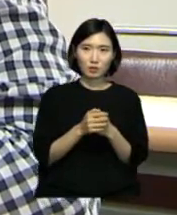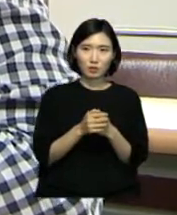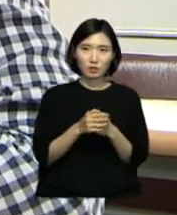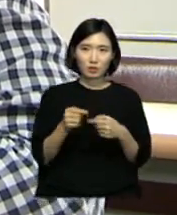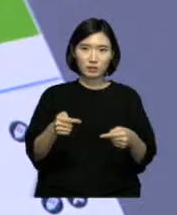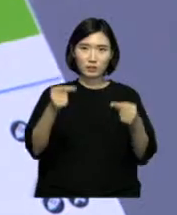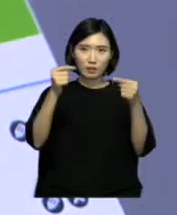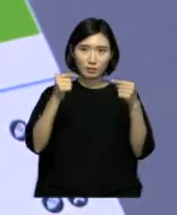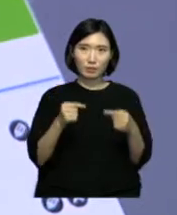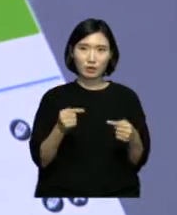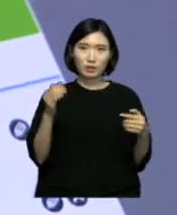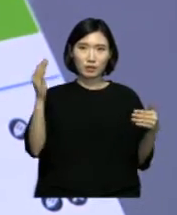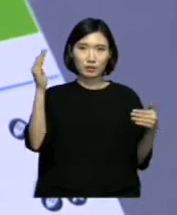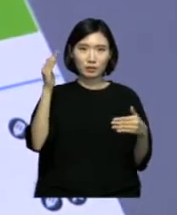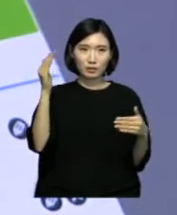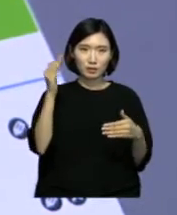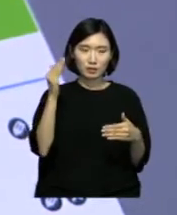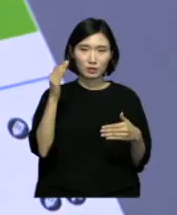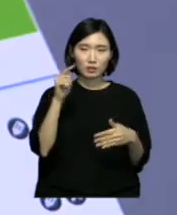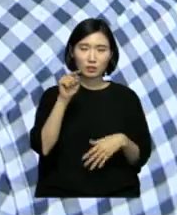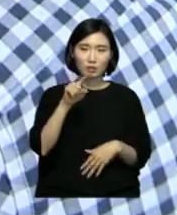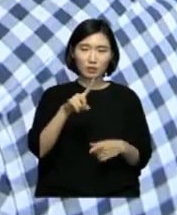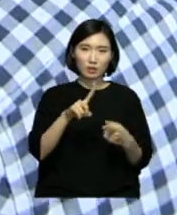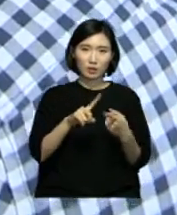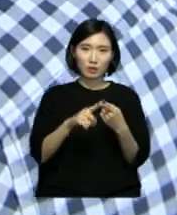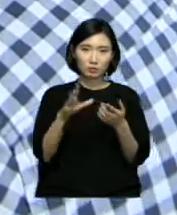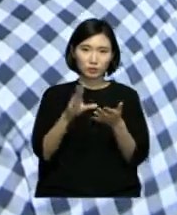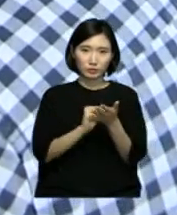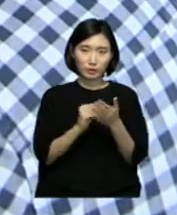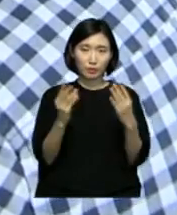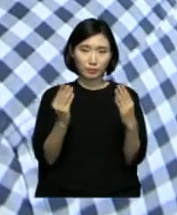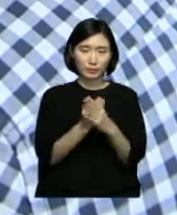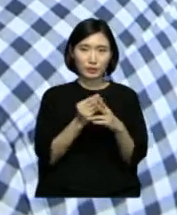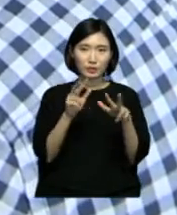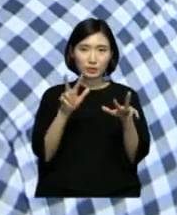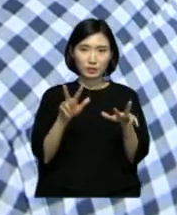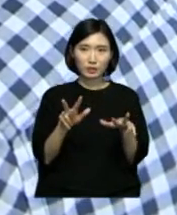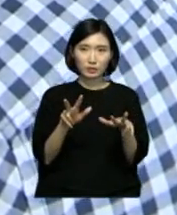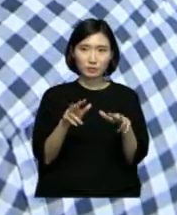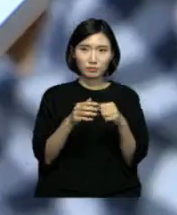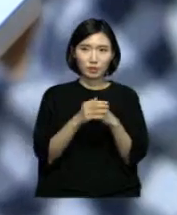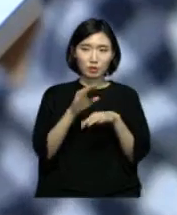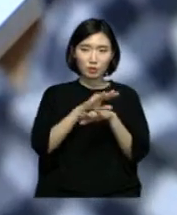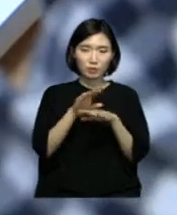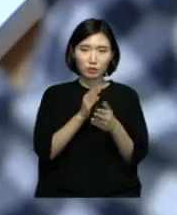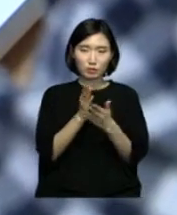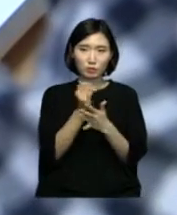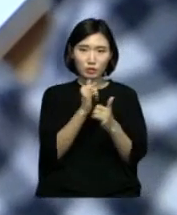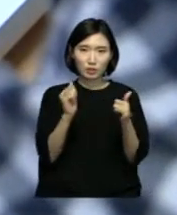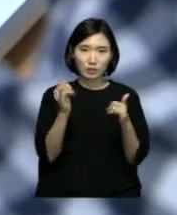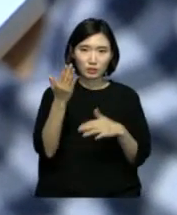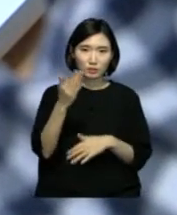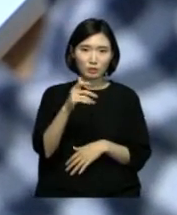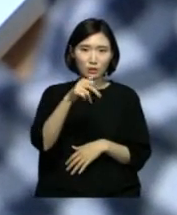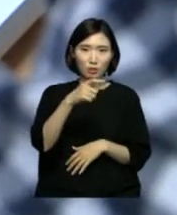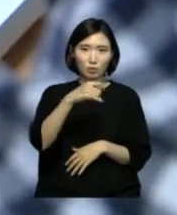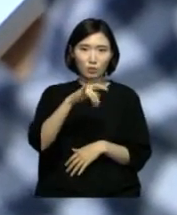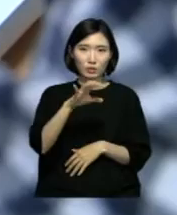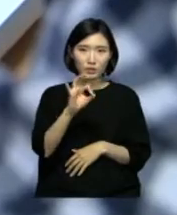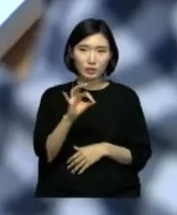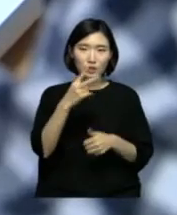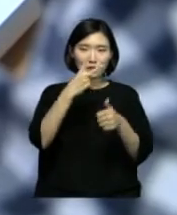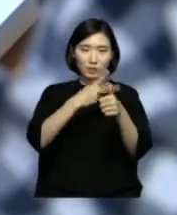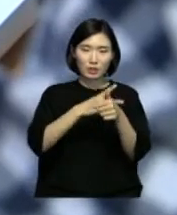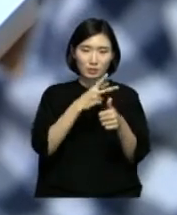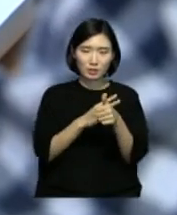김수영 씨도 손쉽게 과제를 완성합니다. 김 씨는 현직 프로그래머지만 코딩 강사라는 새로운 목표를 위해